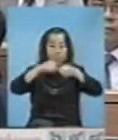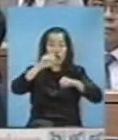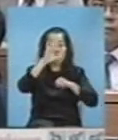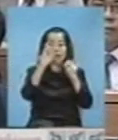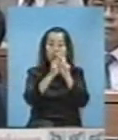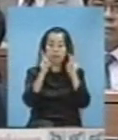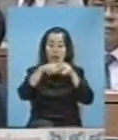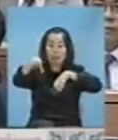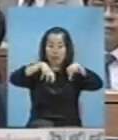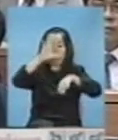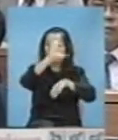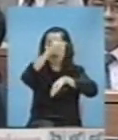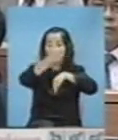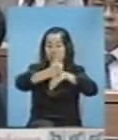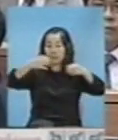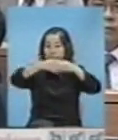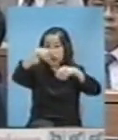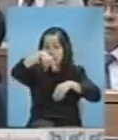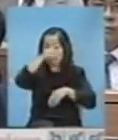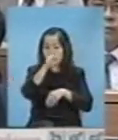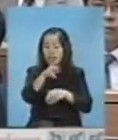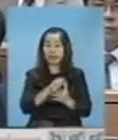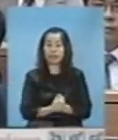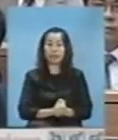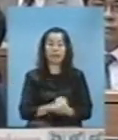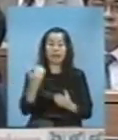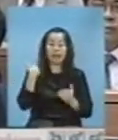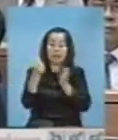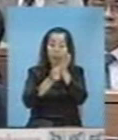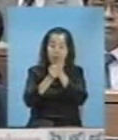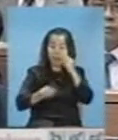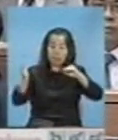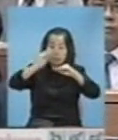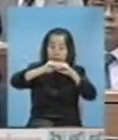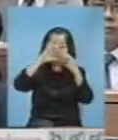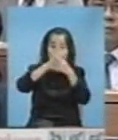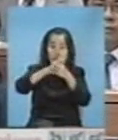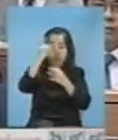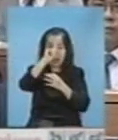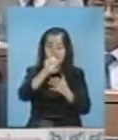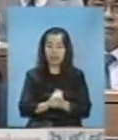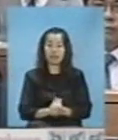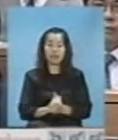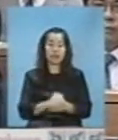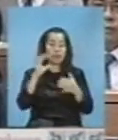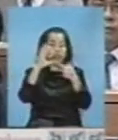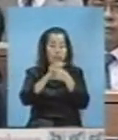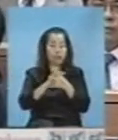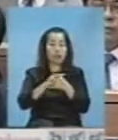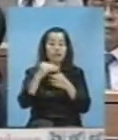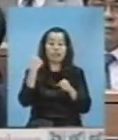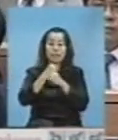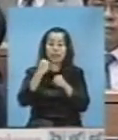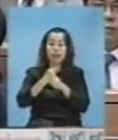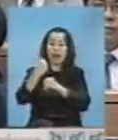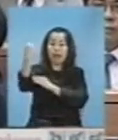การบริหารพรรคในการแก้ไขมีการเพิ่มเติมในประเด็นที่ว่าด้วยการลดพระรา